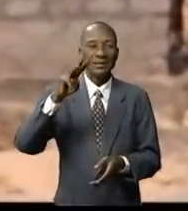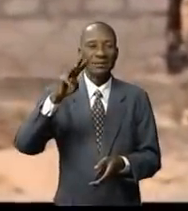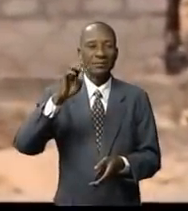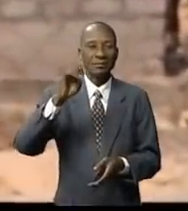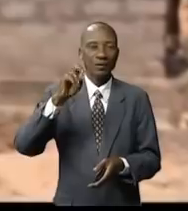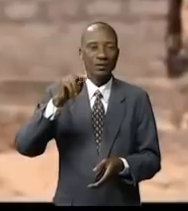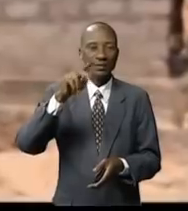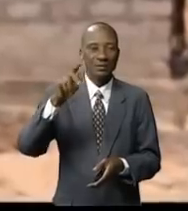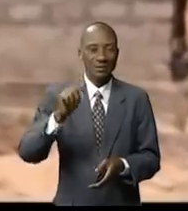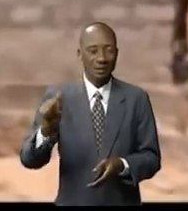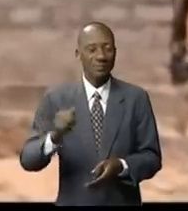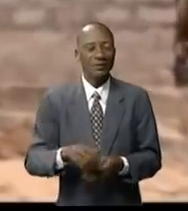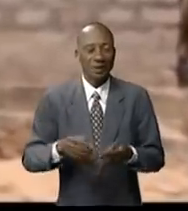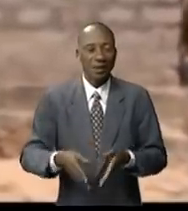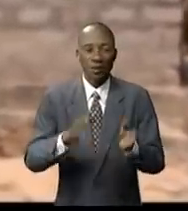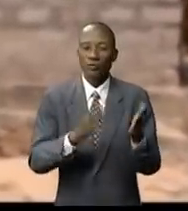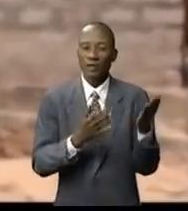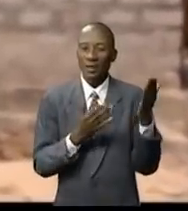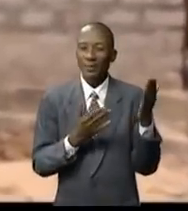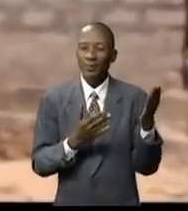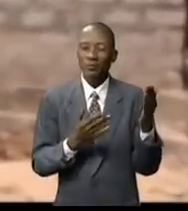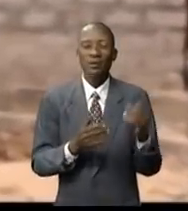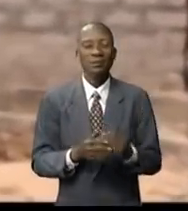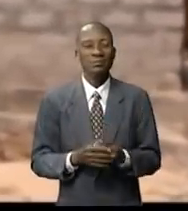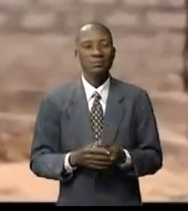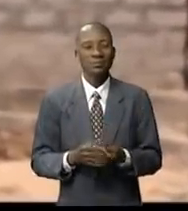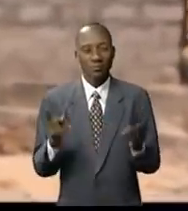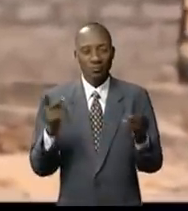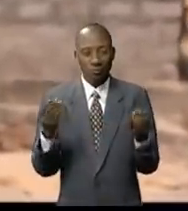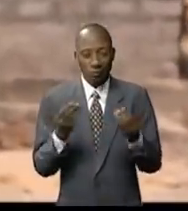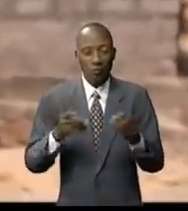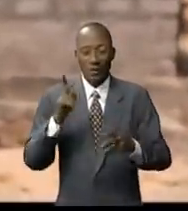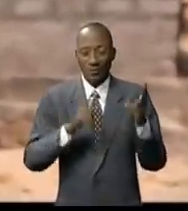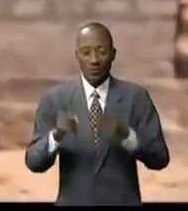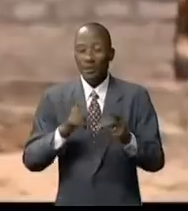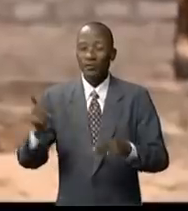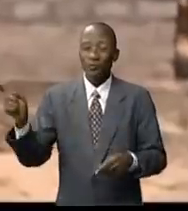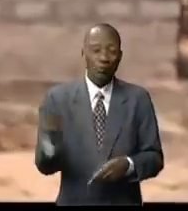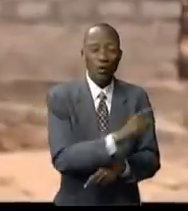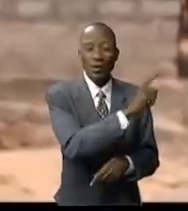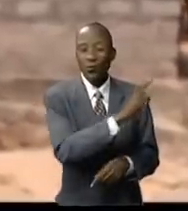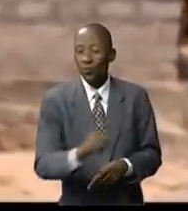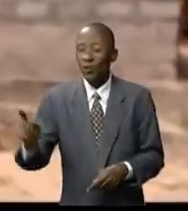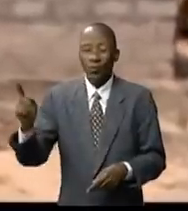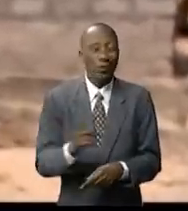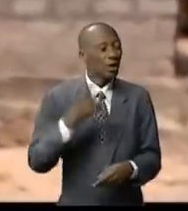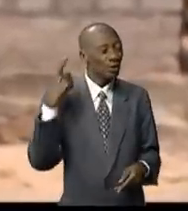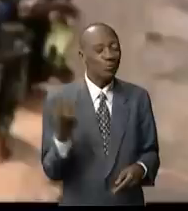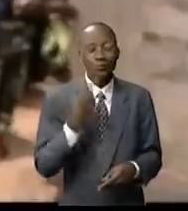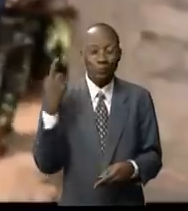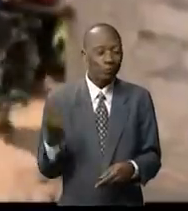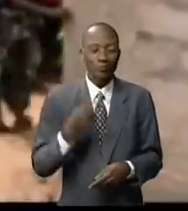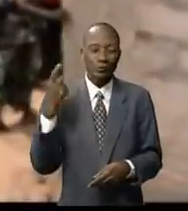majeur qui connaît souvent un flux important de la population qui se déplace en passant par Kimwenza Gare, la